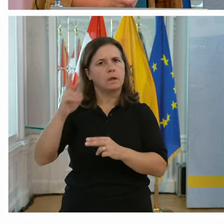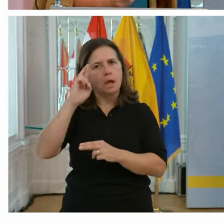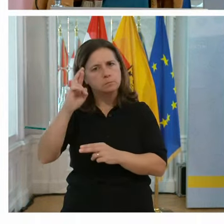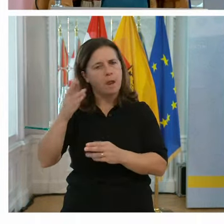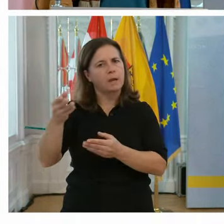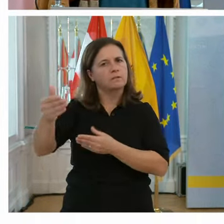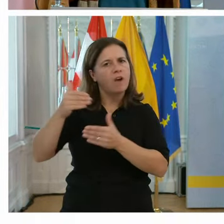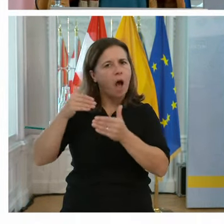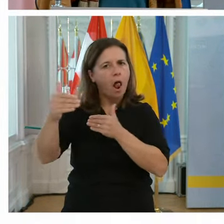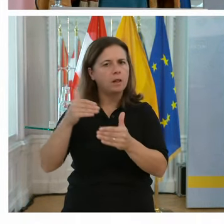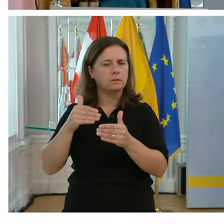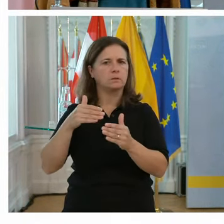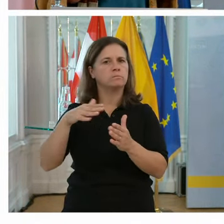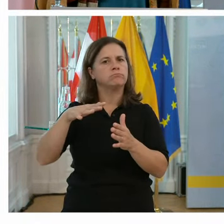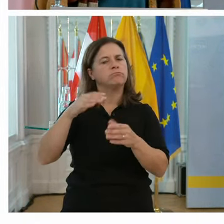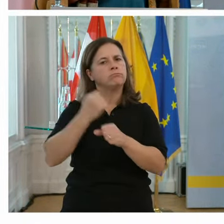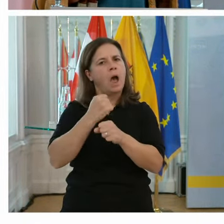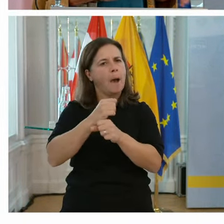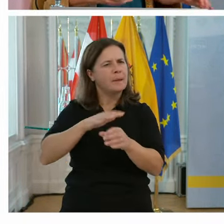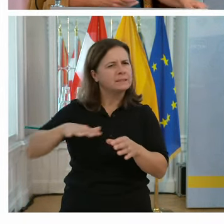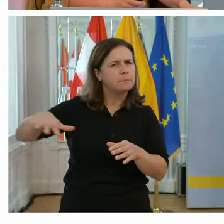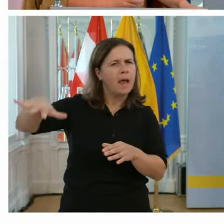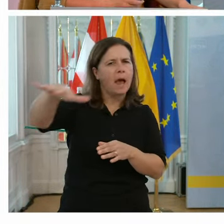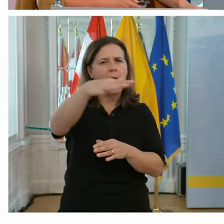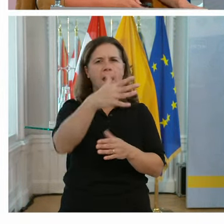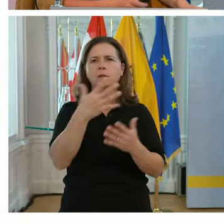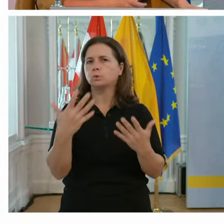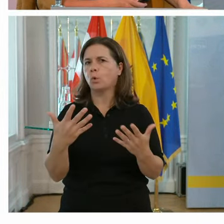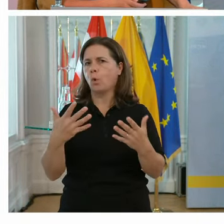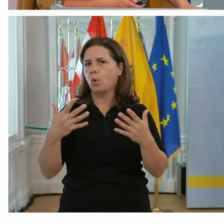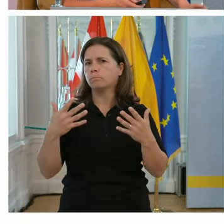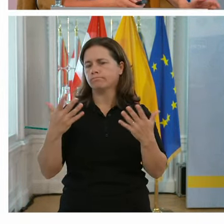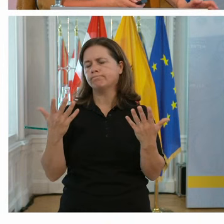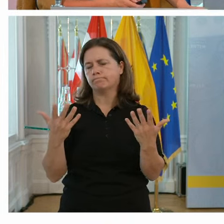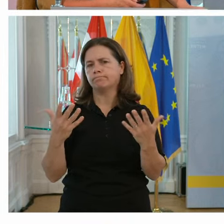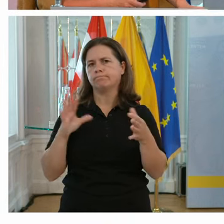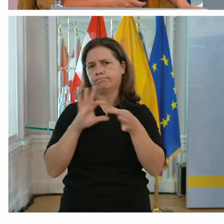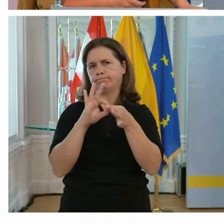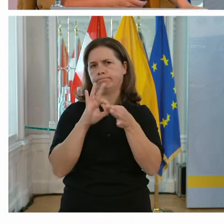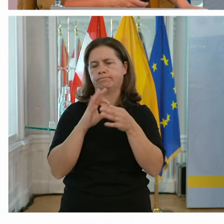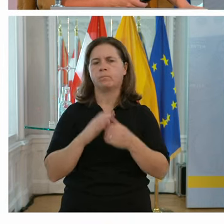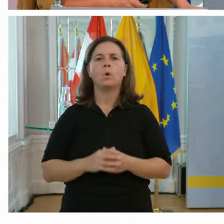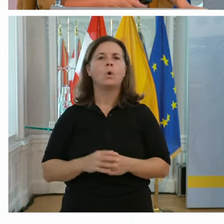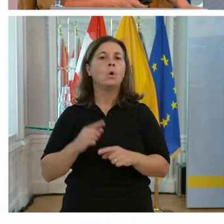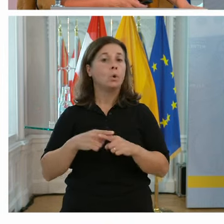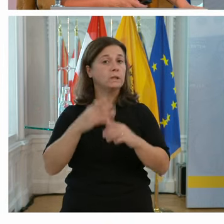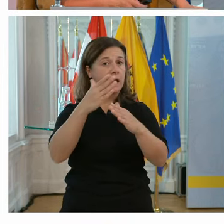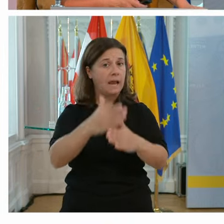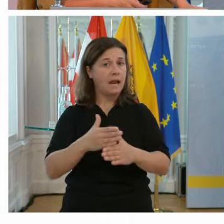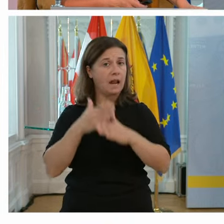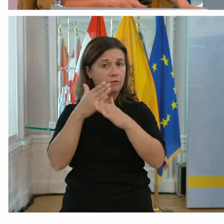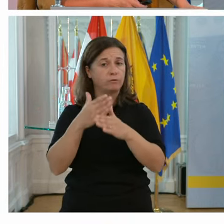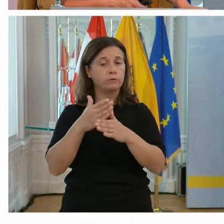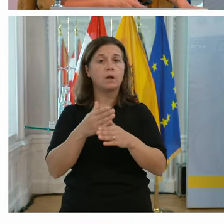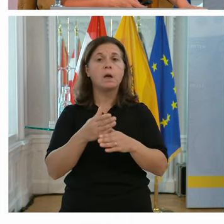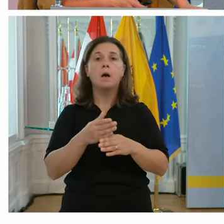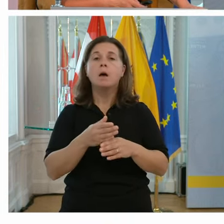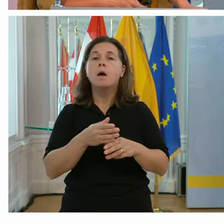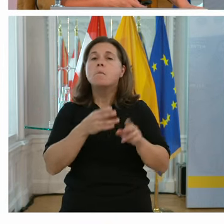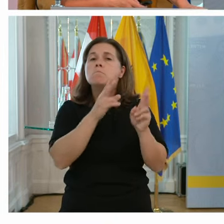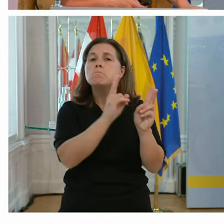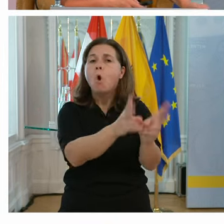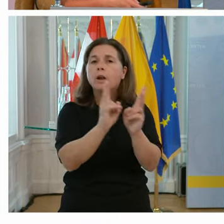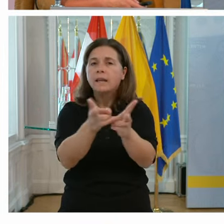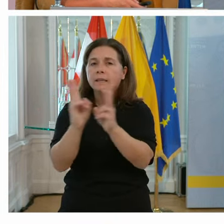in einem Arbeitsfeld, das darauf eingeht. Und das hilft, die Potenziale